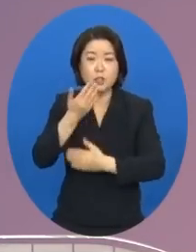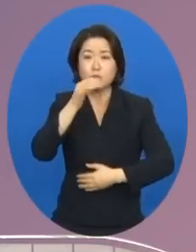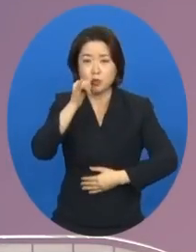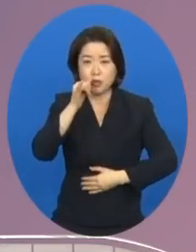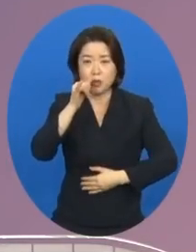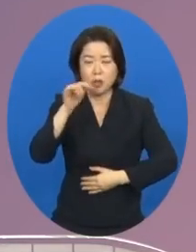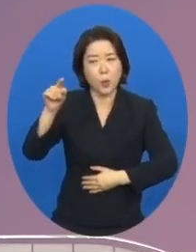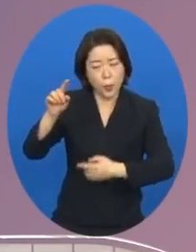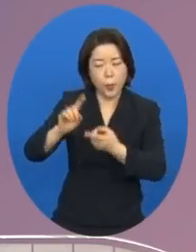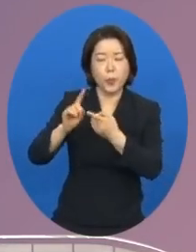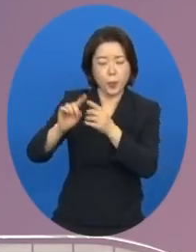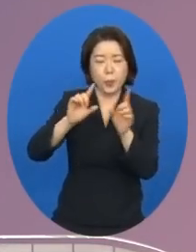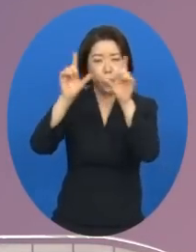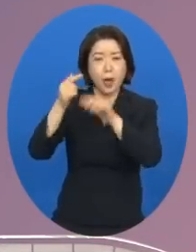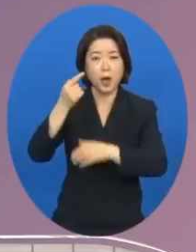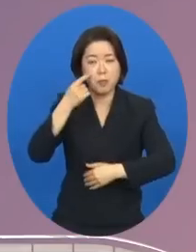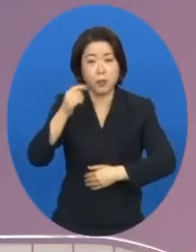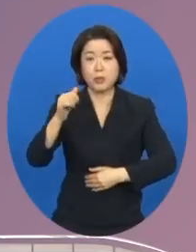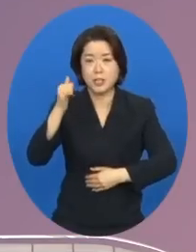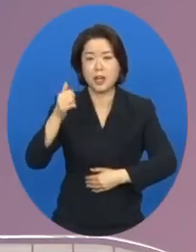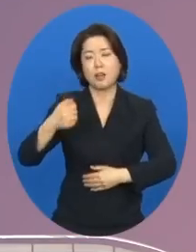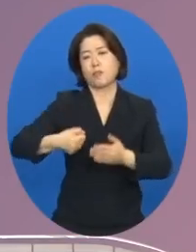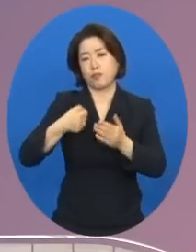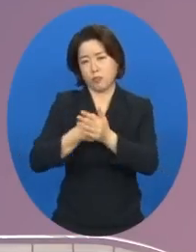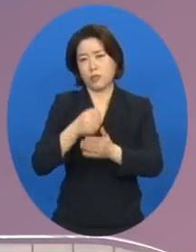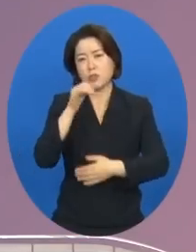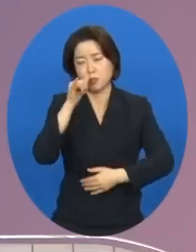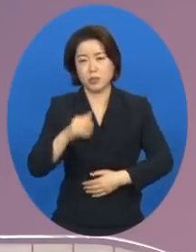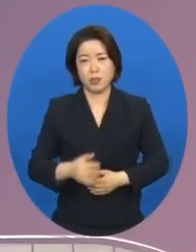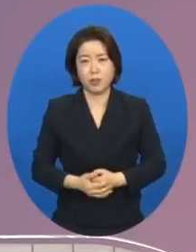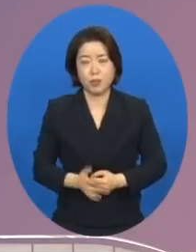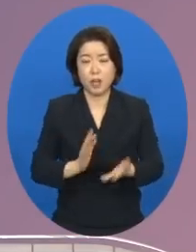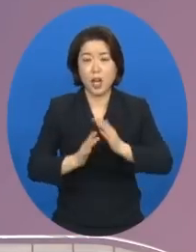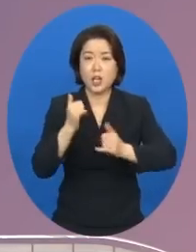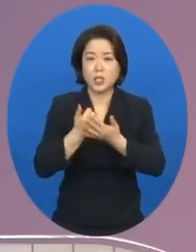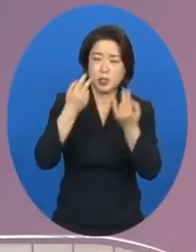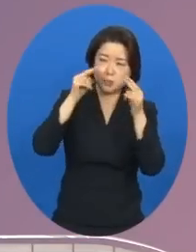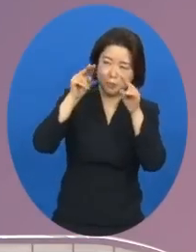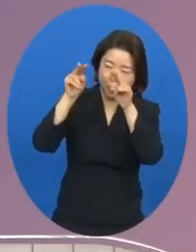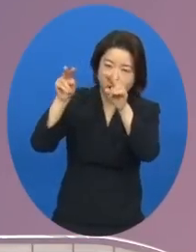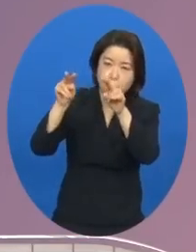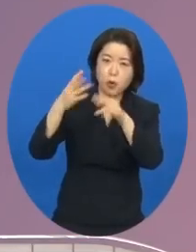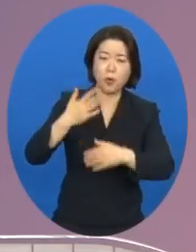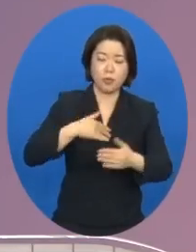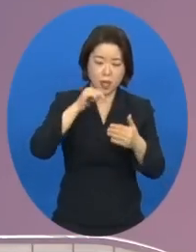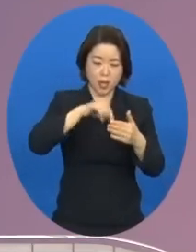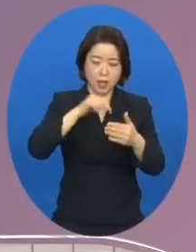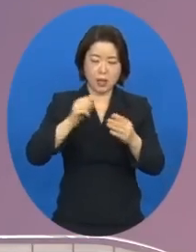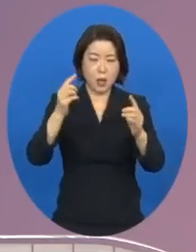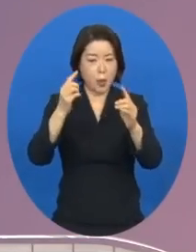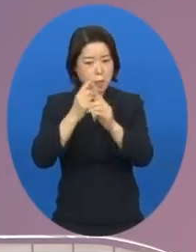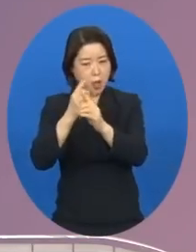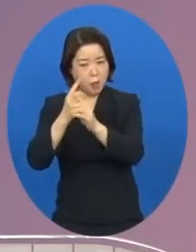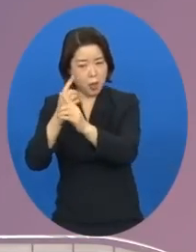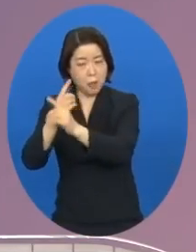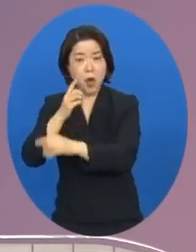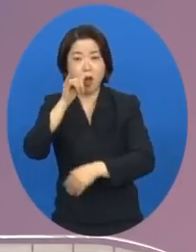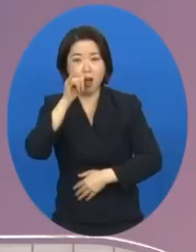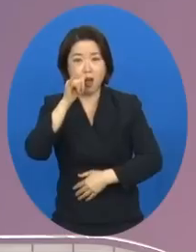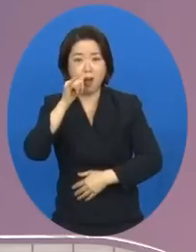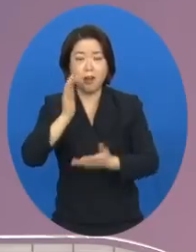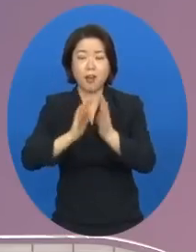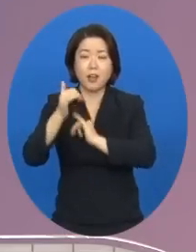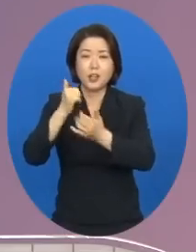있으니까. 예수님 늘 바라보면서 제 안에 정말 변화가 일어났습니다. 예수님은